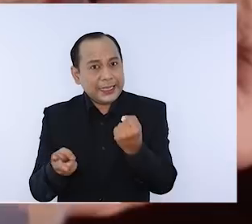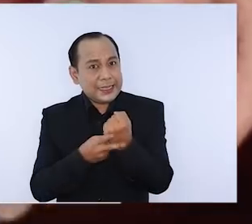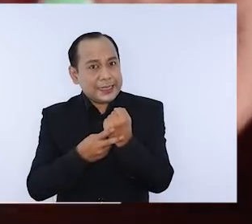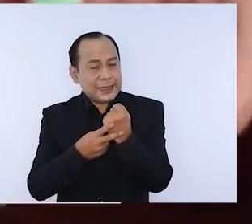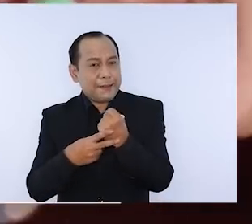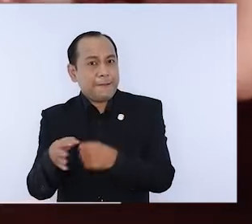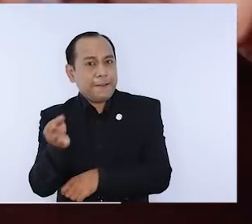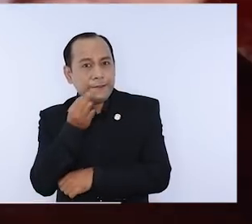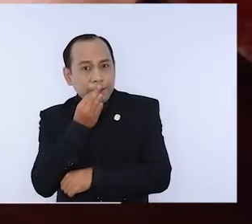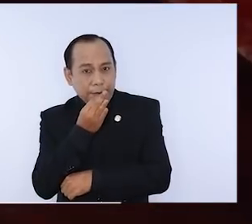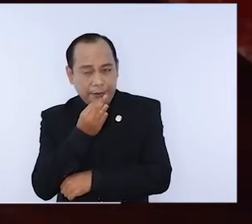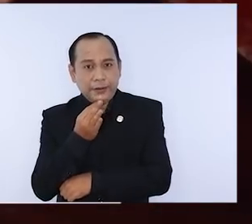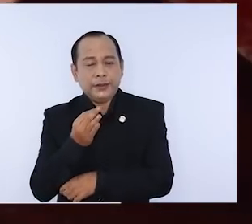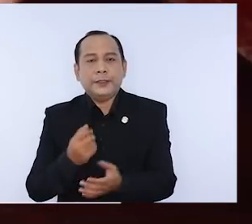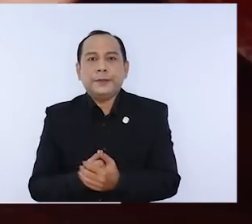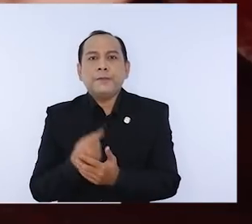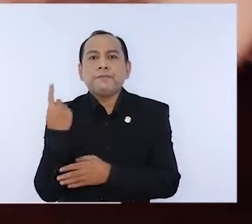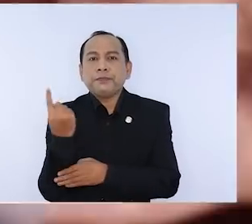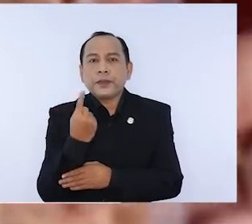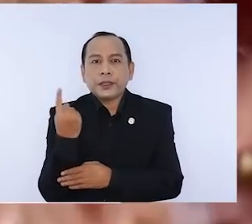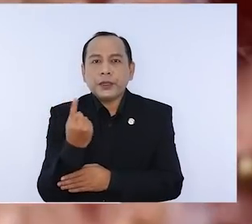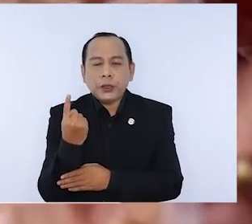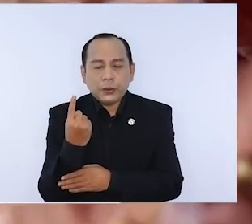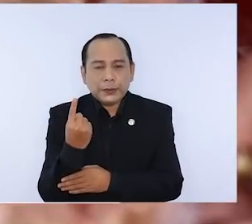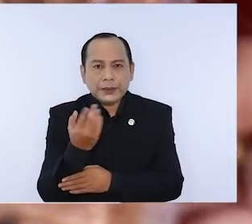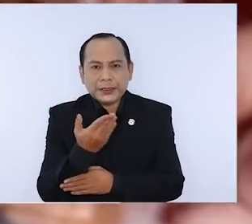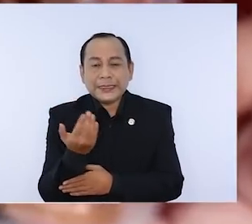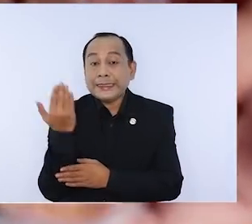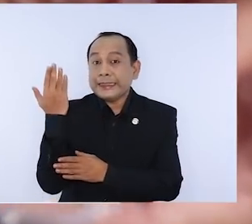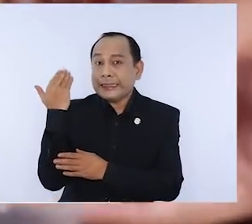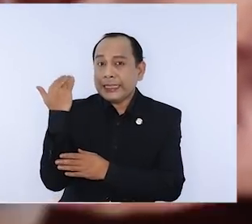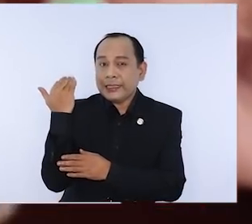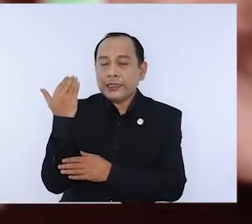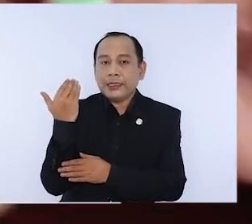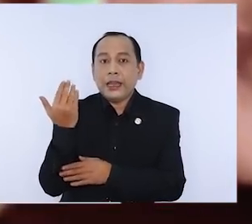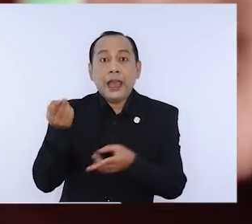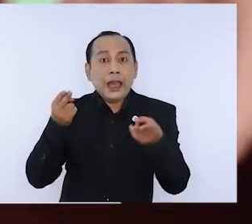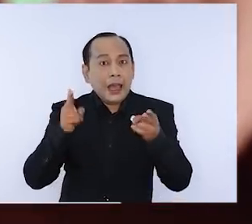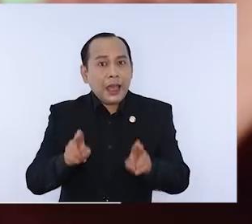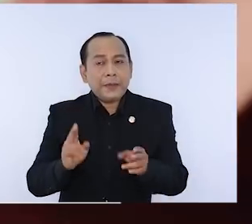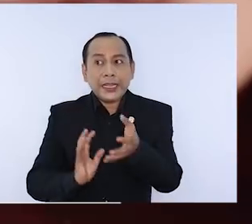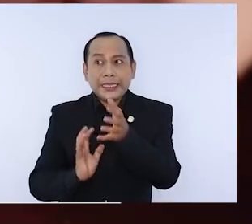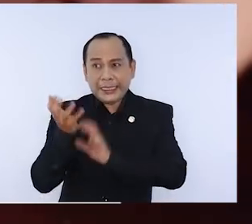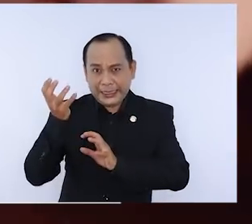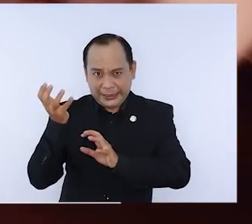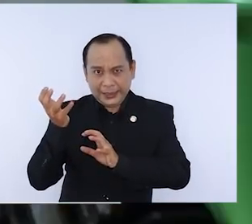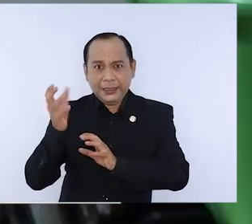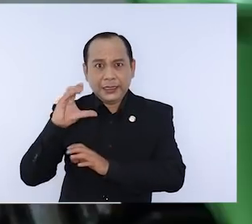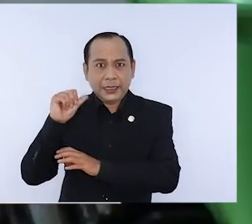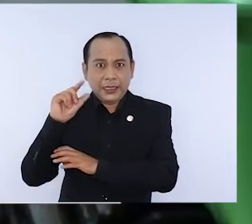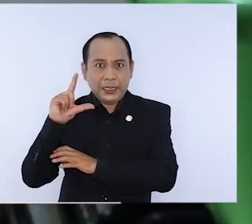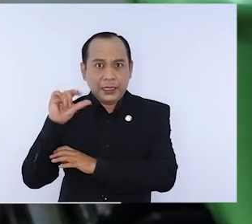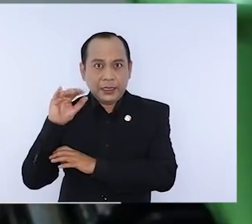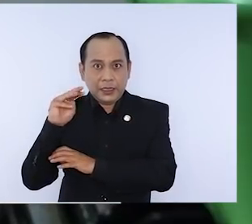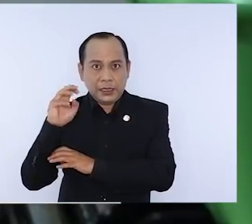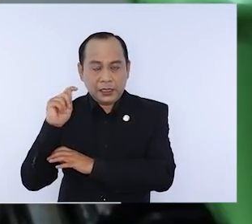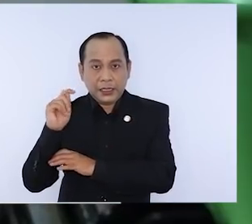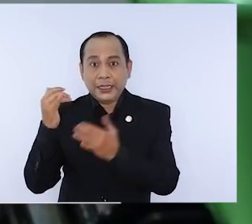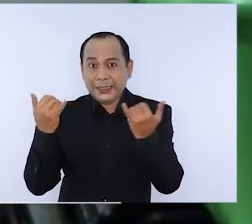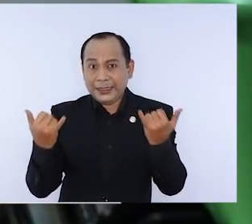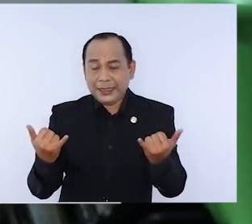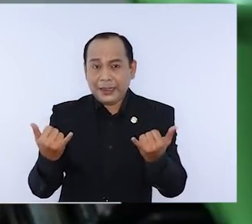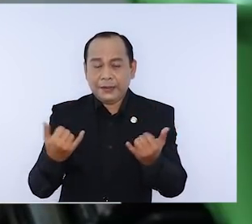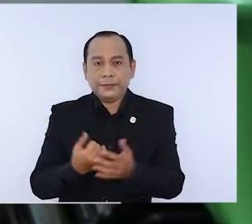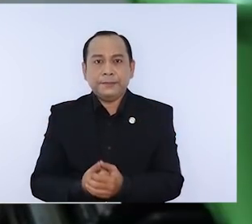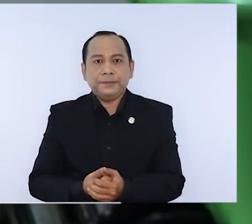pagkain. Lalo na't mas madalas, kaysa sa mga nakaraan ay nagaganap ang mga kalamidad sa panahon natin. Isa sa mga